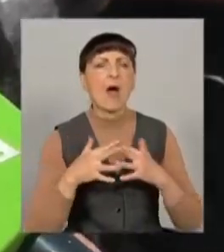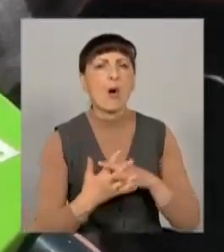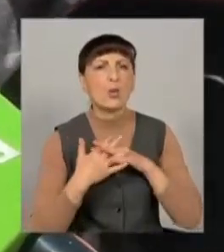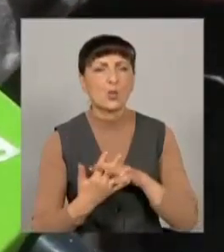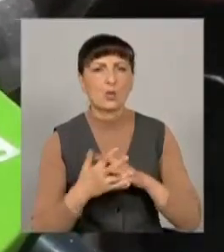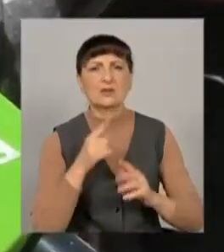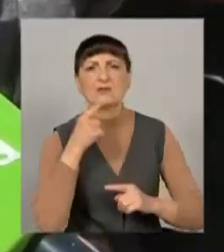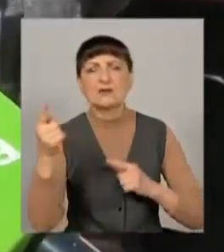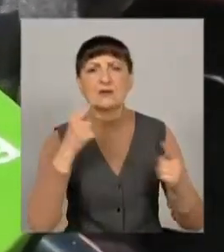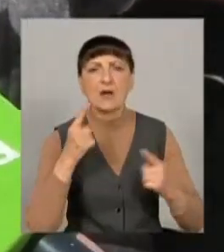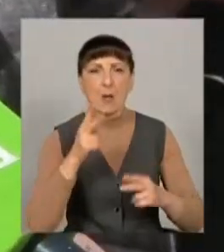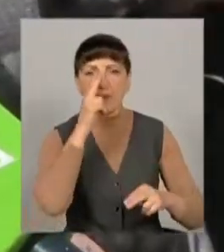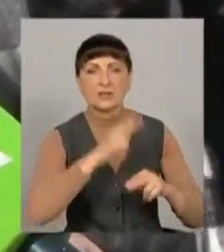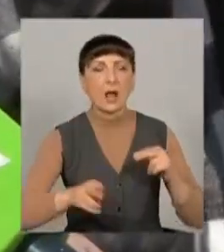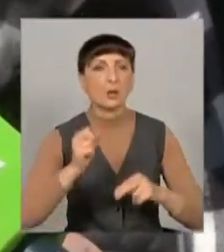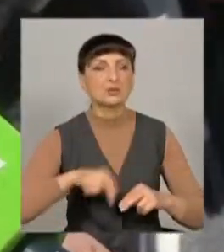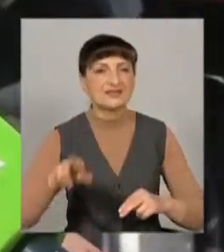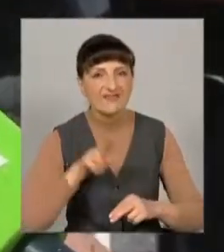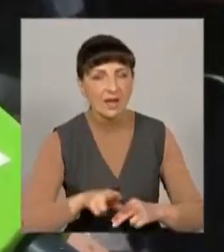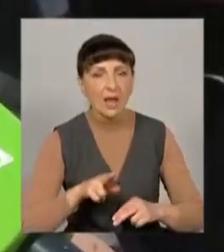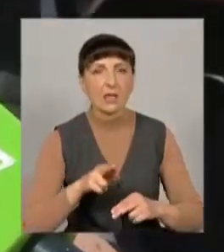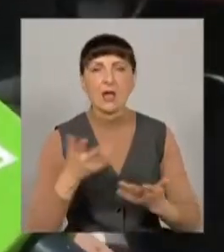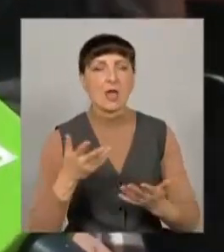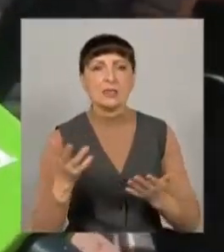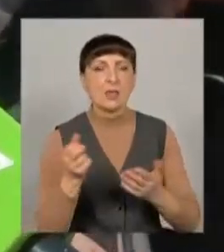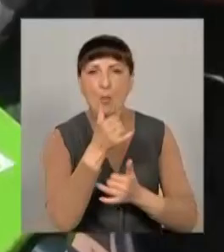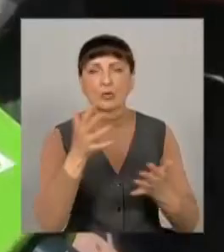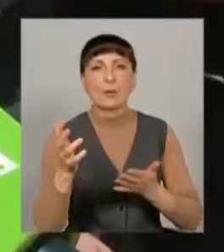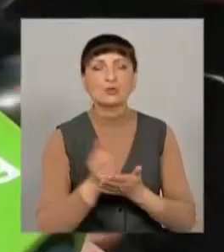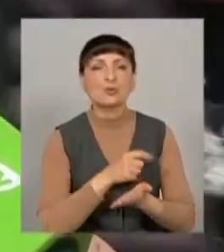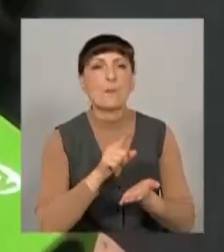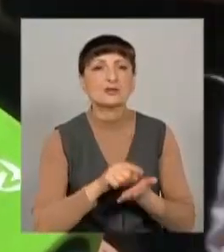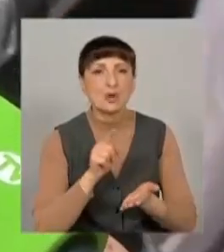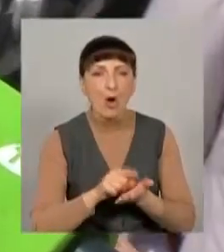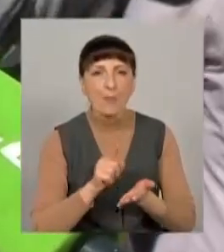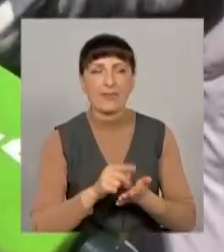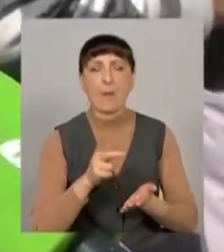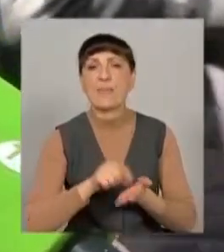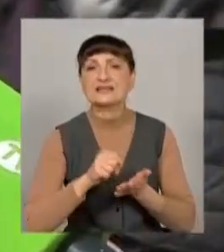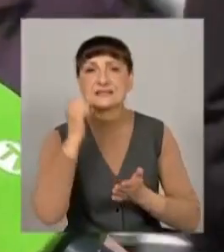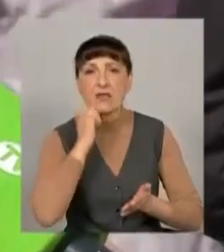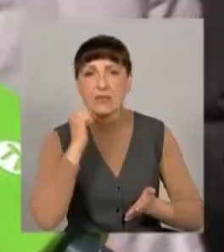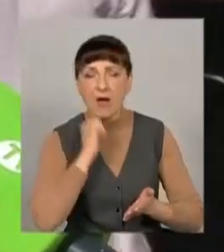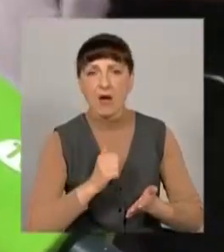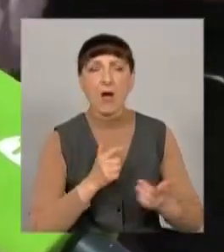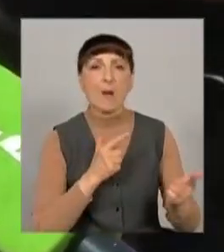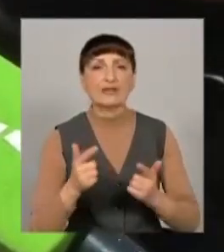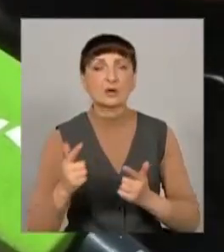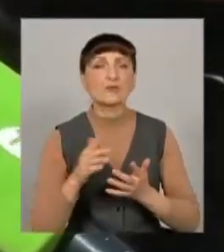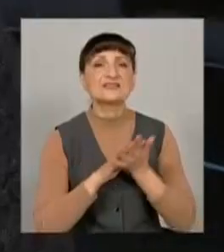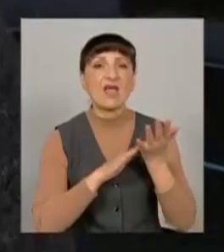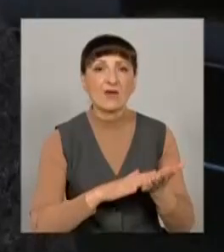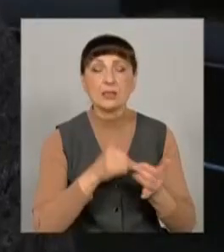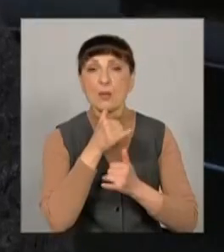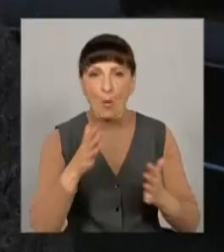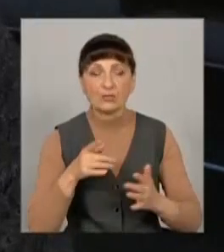сел, потеряли удостоверение личности, своевременно не могут получить пособие, пенсии, там, подготовить исковое